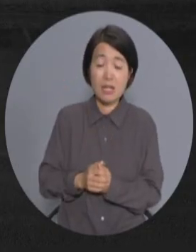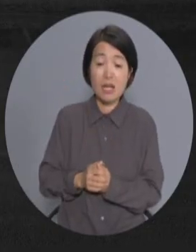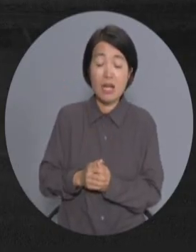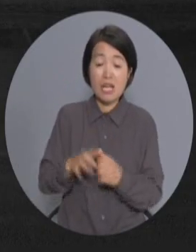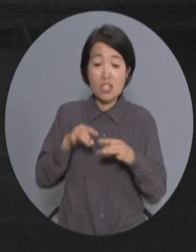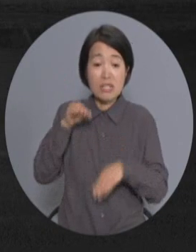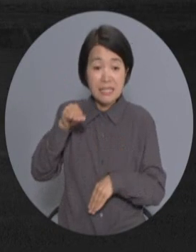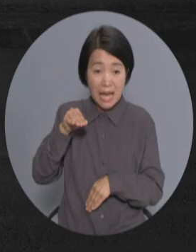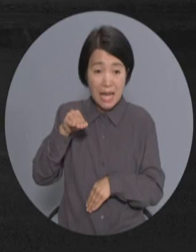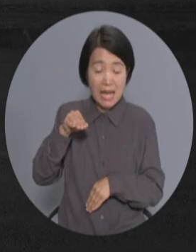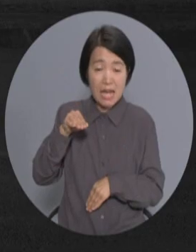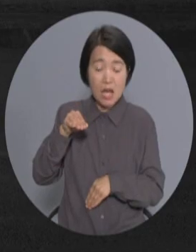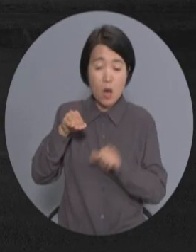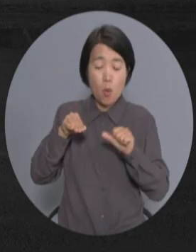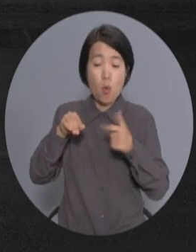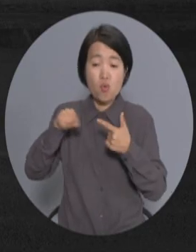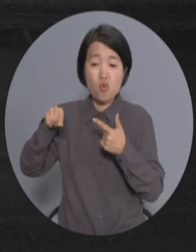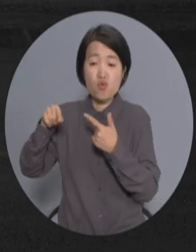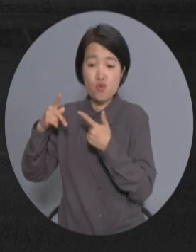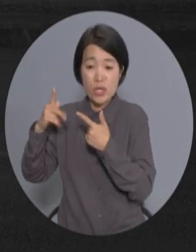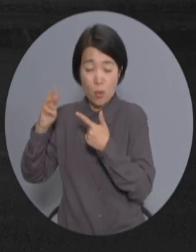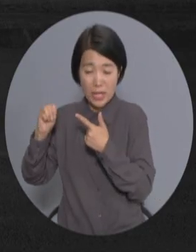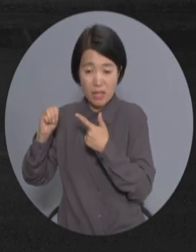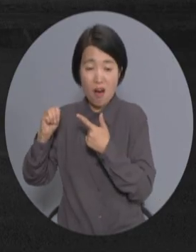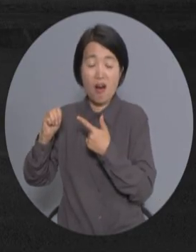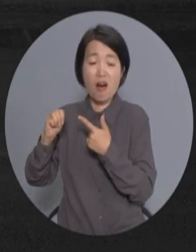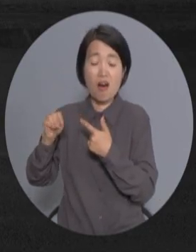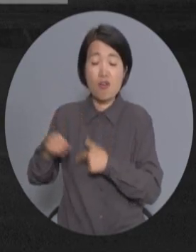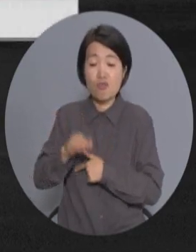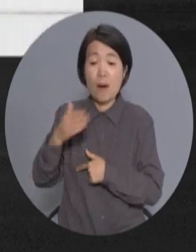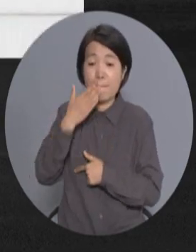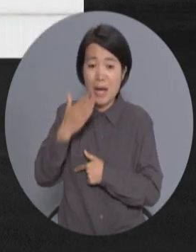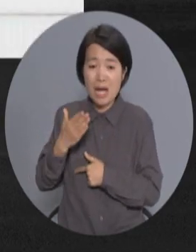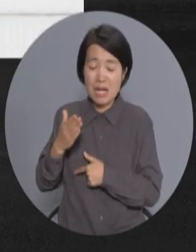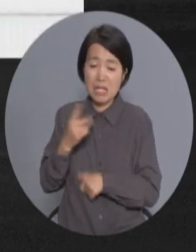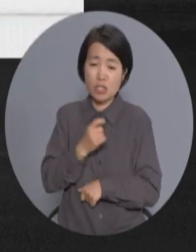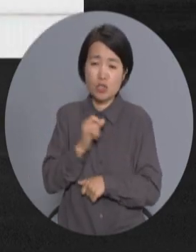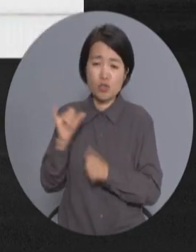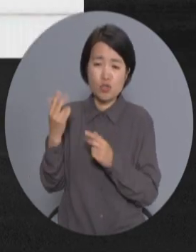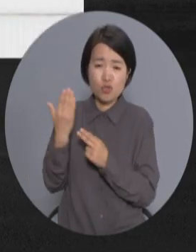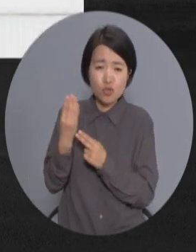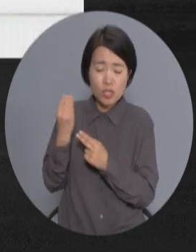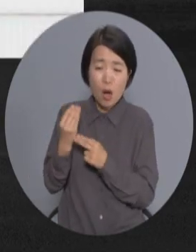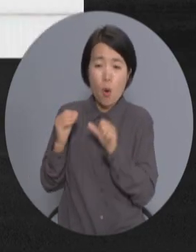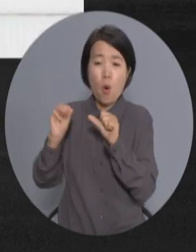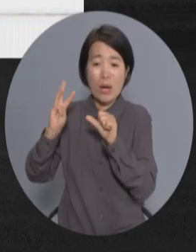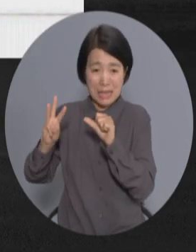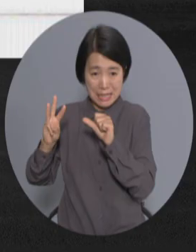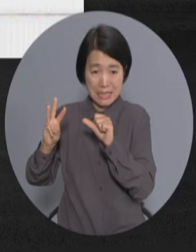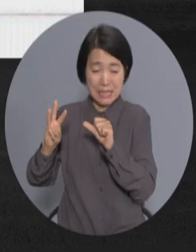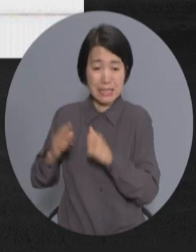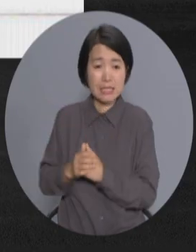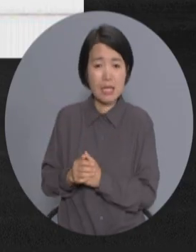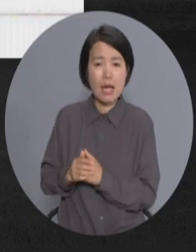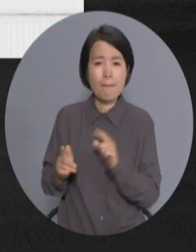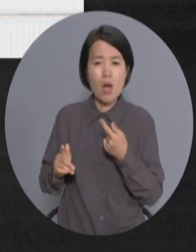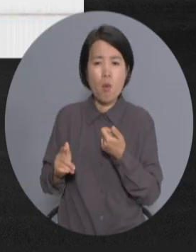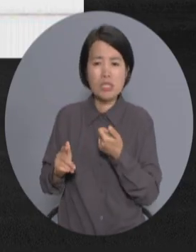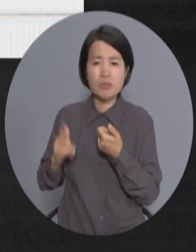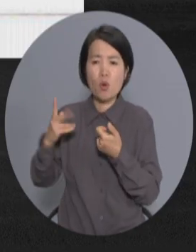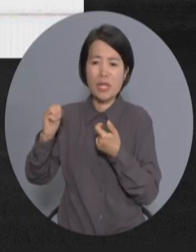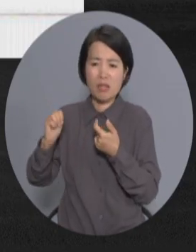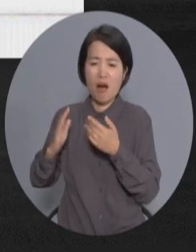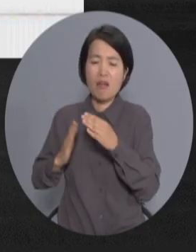있는 5W를 충전해놓고 150km를 주행했다고 기록했고 자동차 등록증도 손으로 작성돼